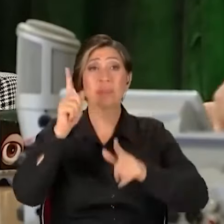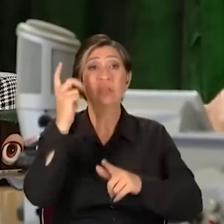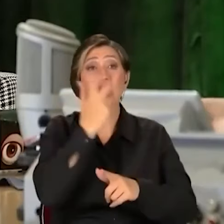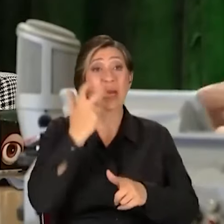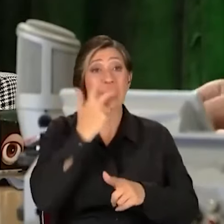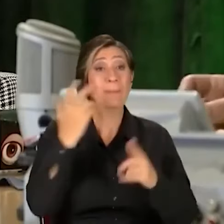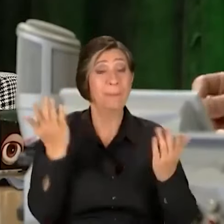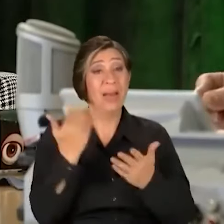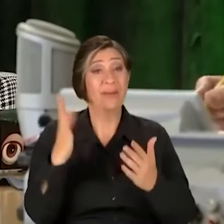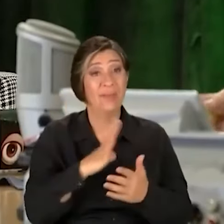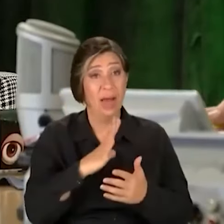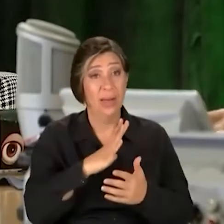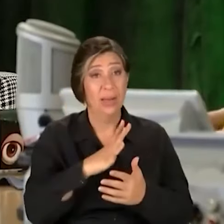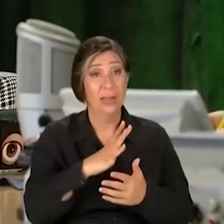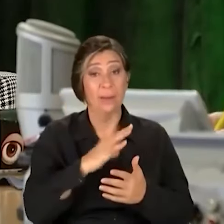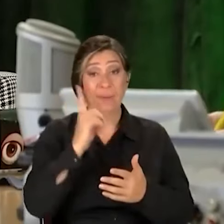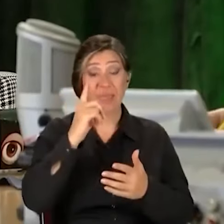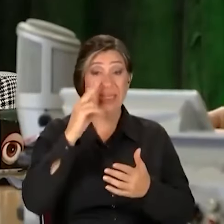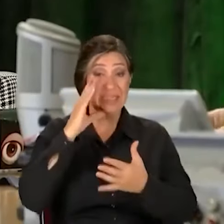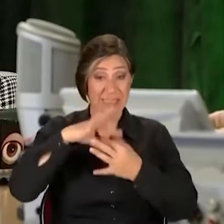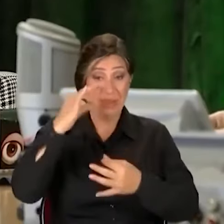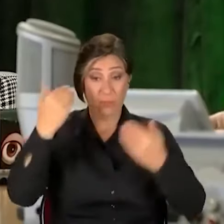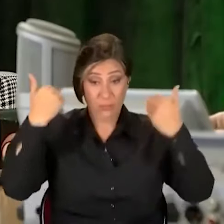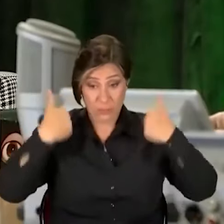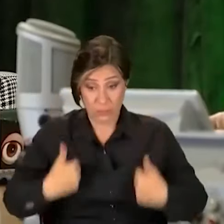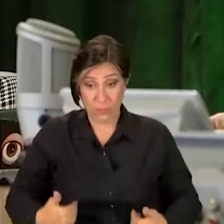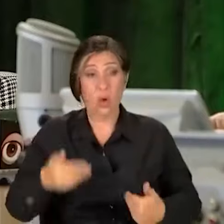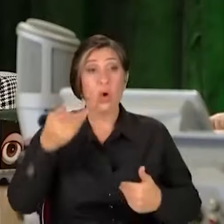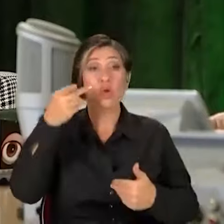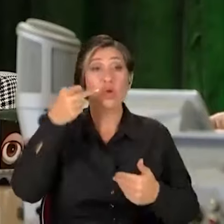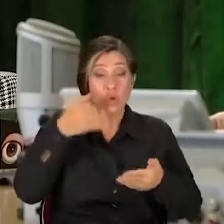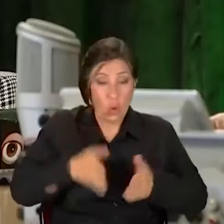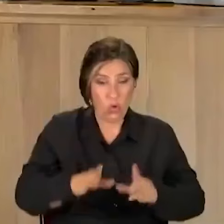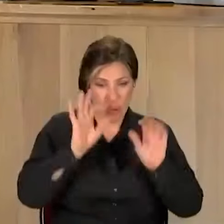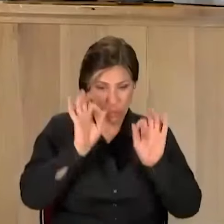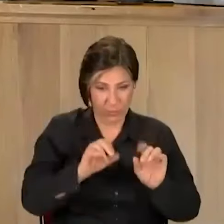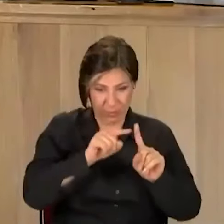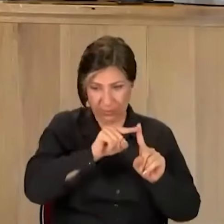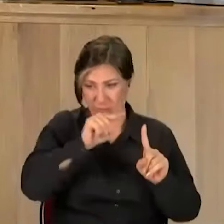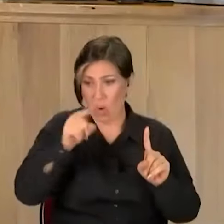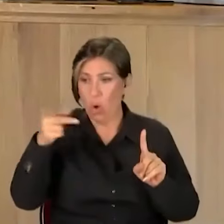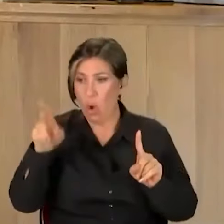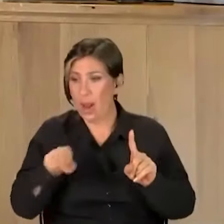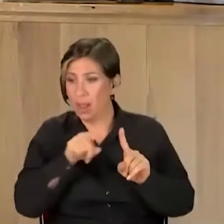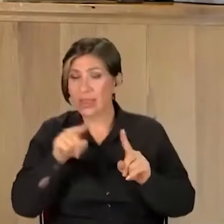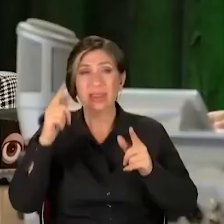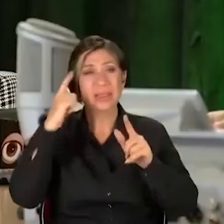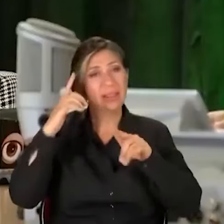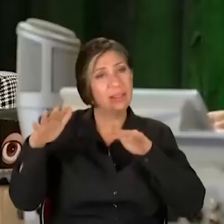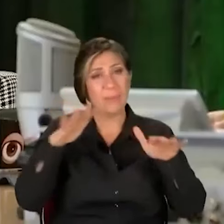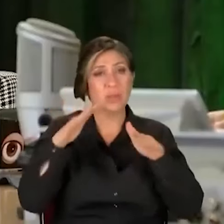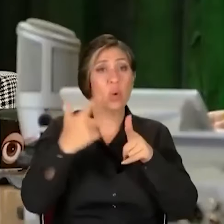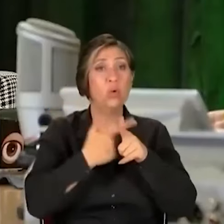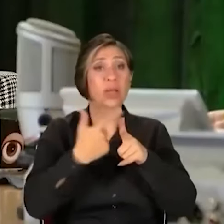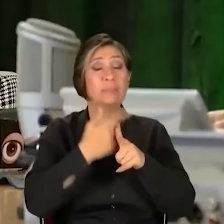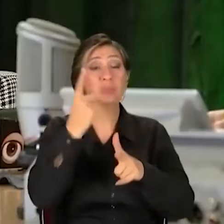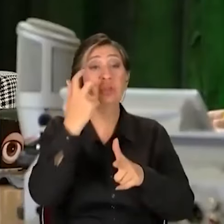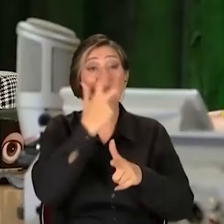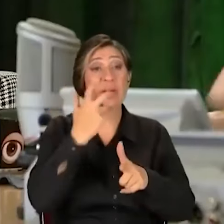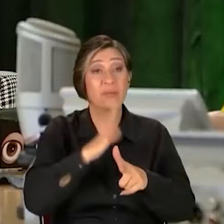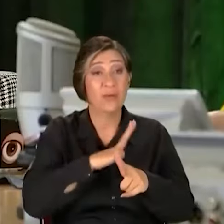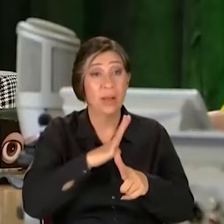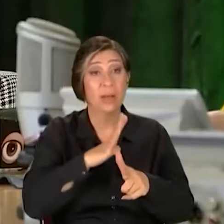şarkım bile var. Yani bir insanın anatomisini anlatan, doğduğu günden öleceği güne kadar Depresyon Oteli diye bir şarkım var. Ya